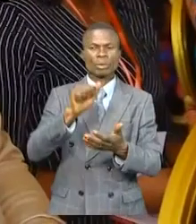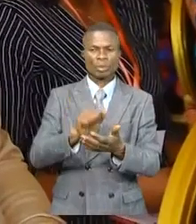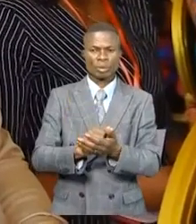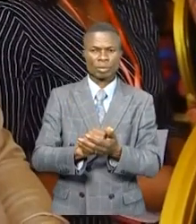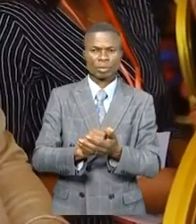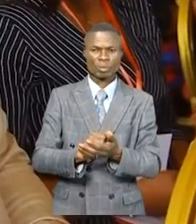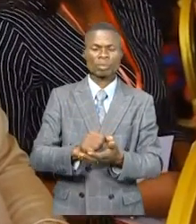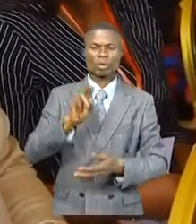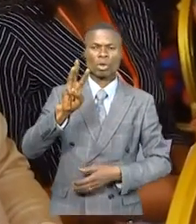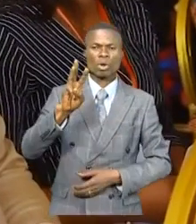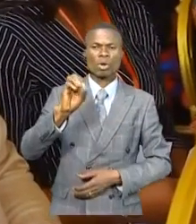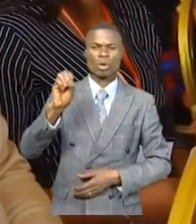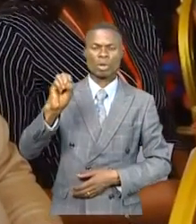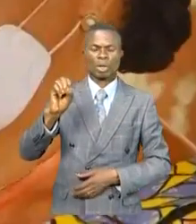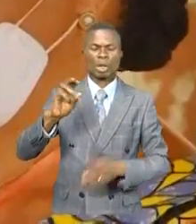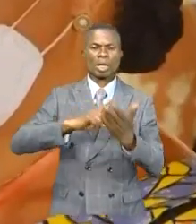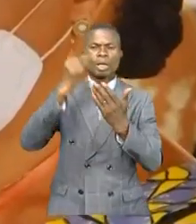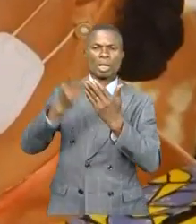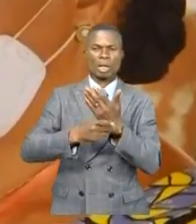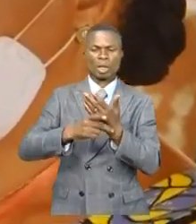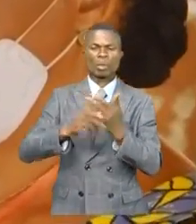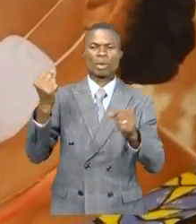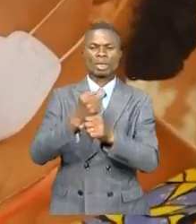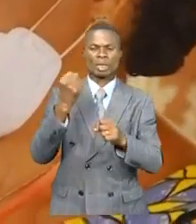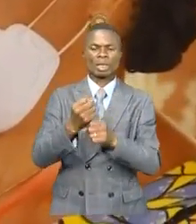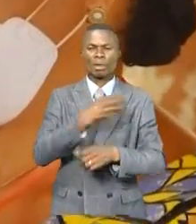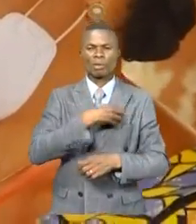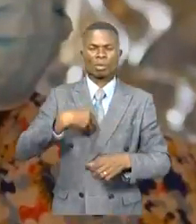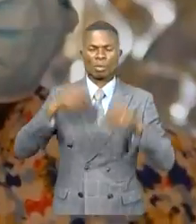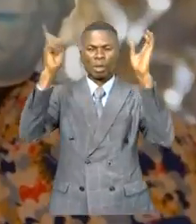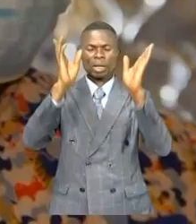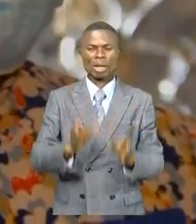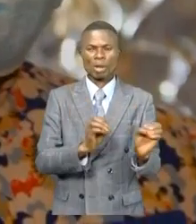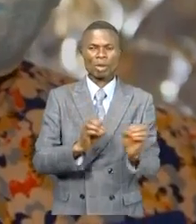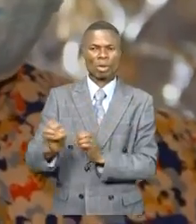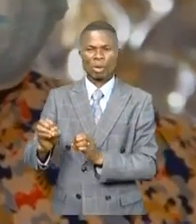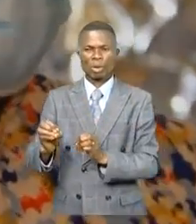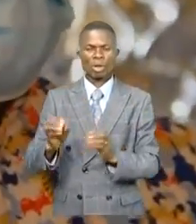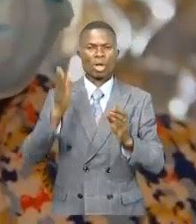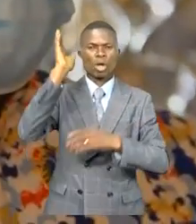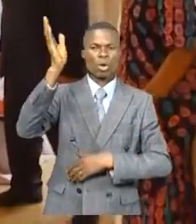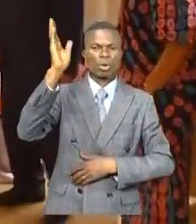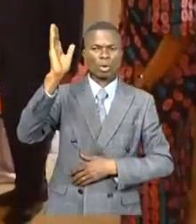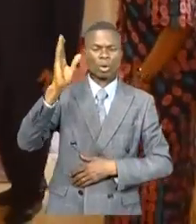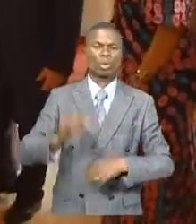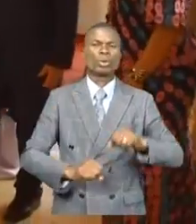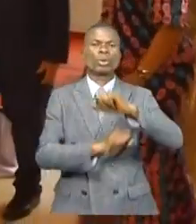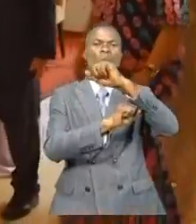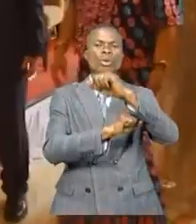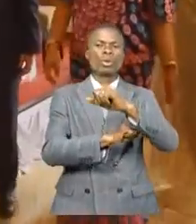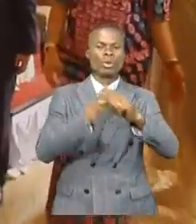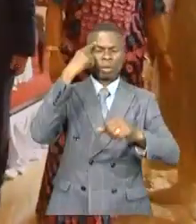WEP, Programme d'entrepreneuriat des femmes africaines, vient d'organiser. cette conférence de soutien aux